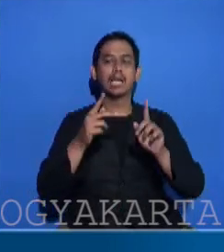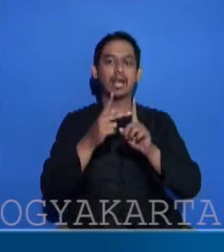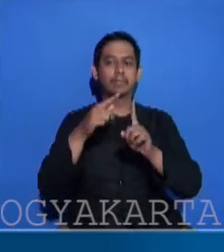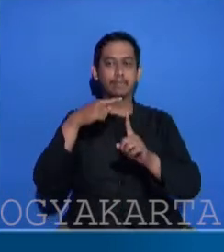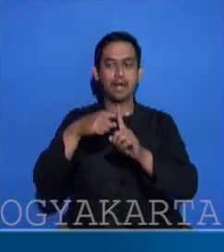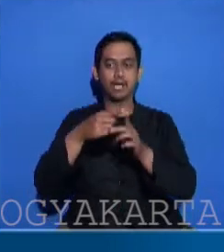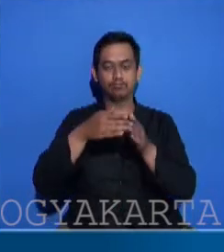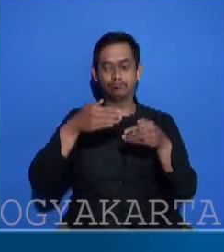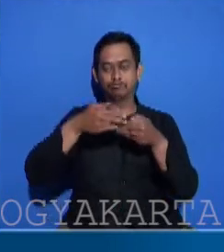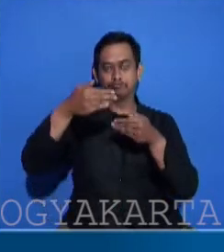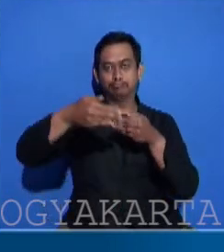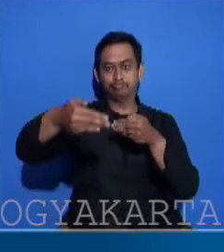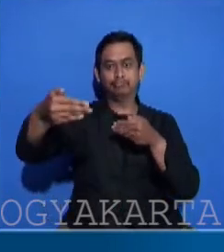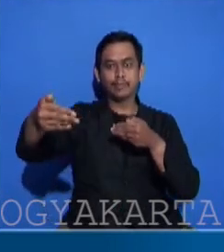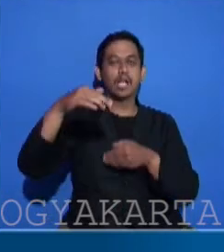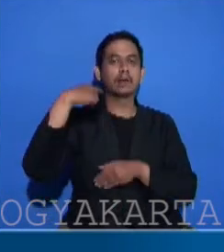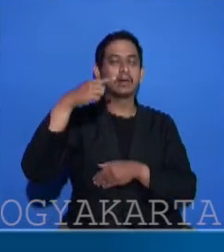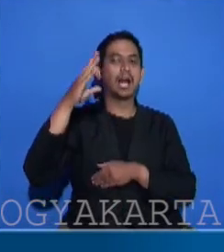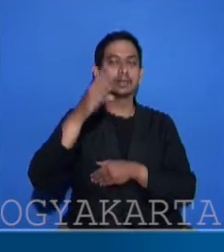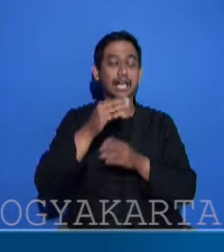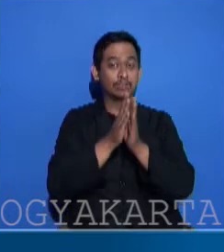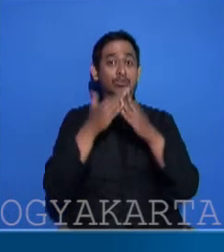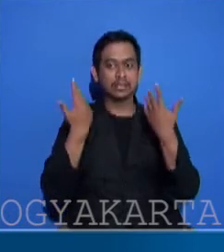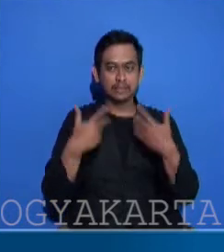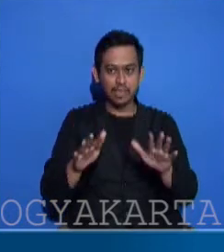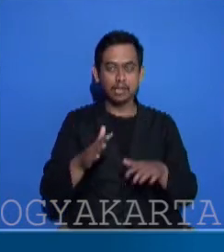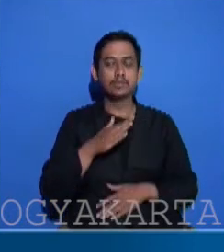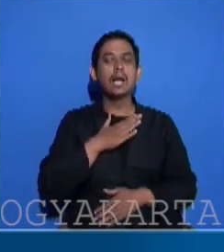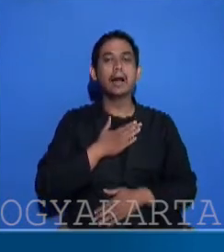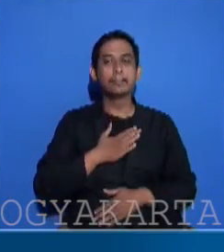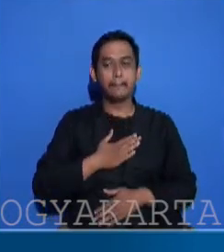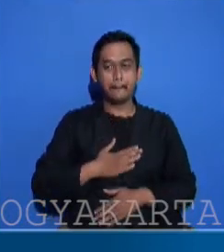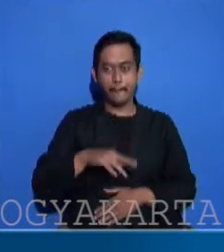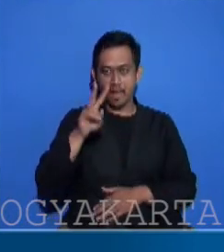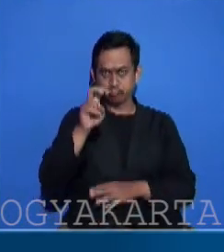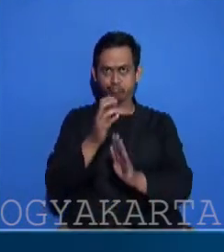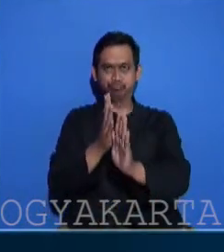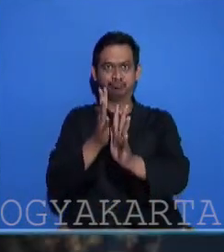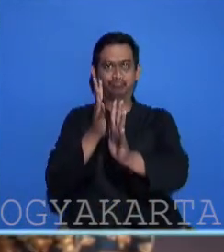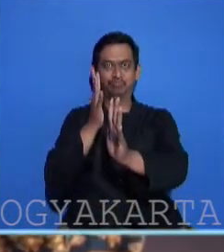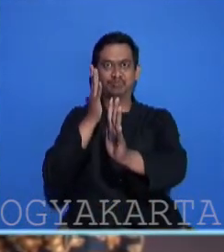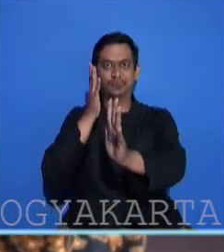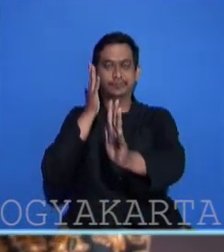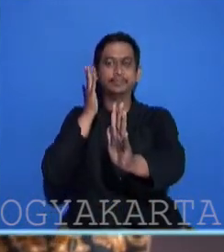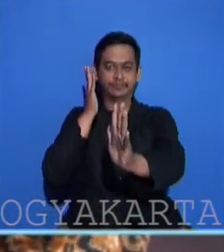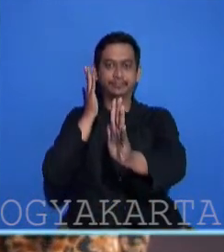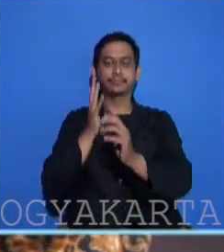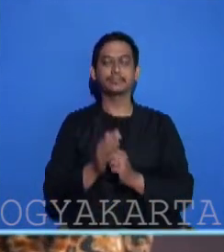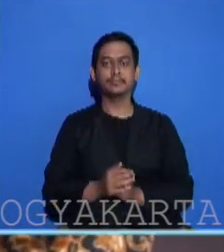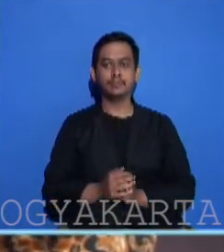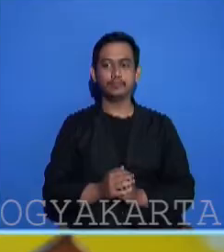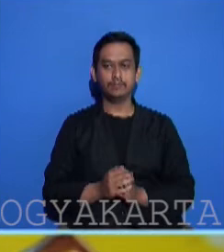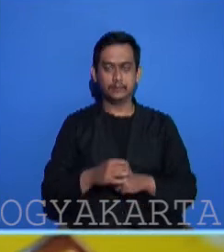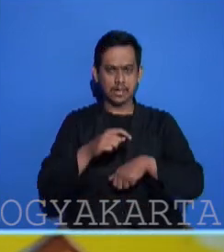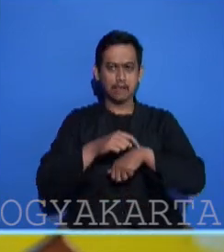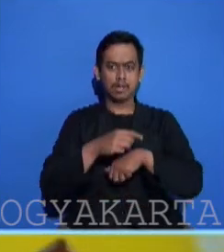tipsnya kalau mau makan di sini harus sabar dengan antriannya karena Emang selama itu apalagi pas jam